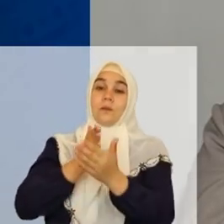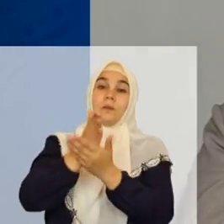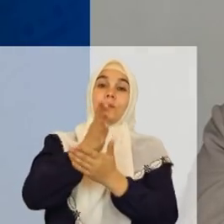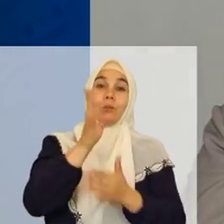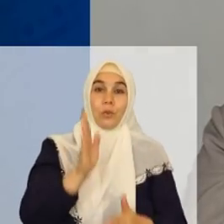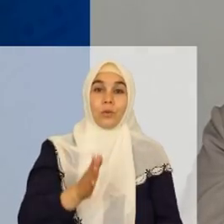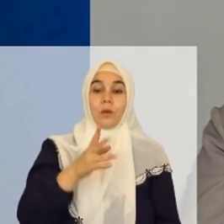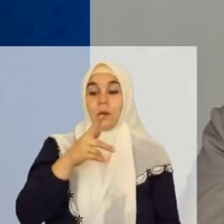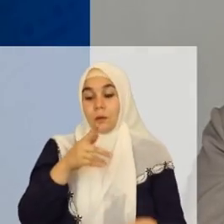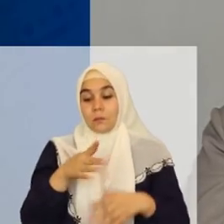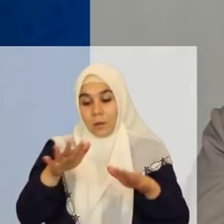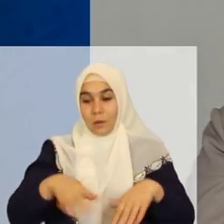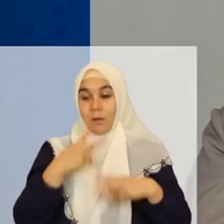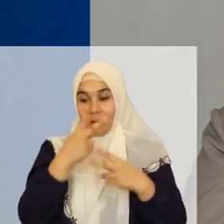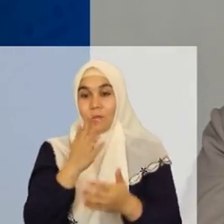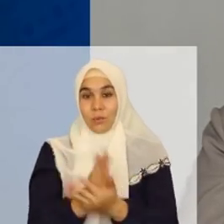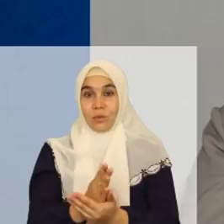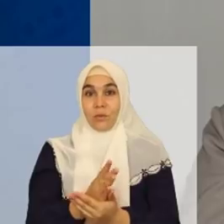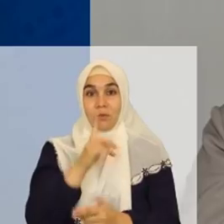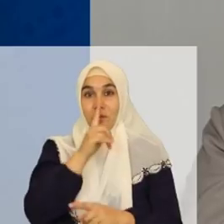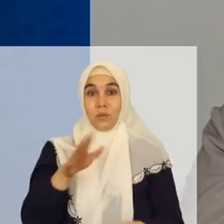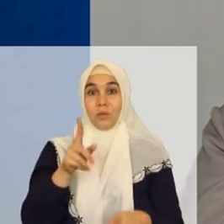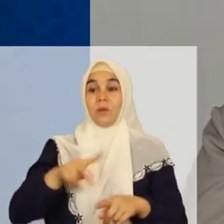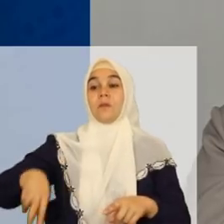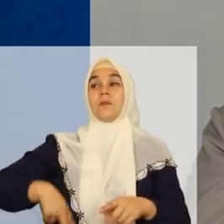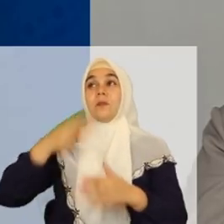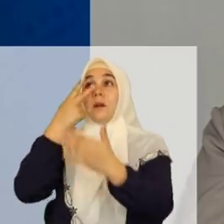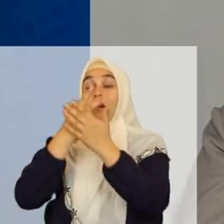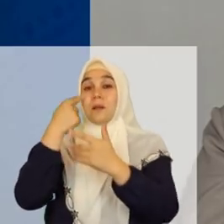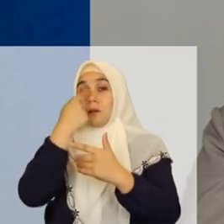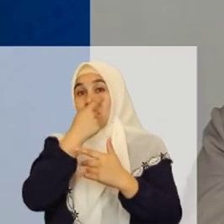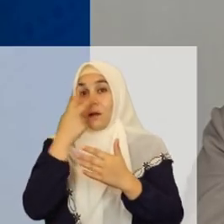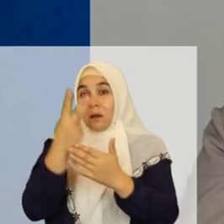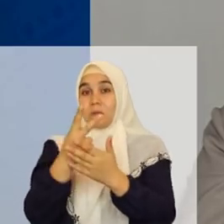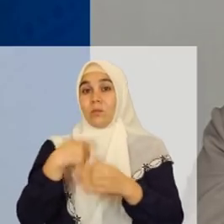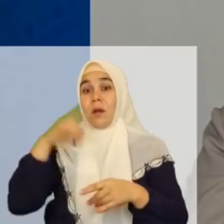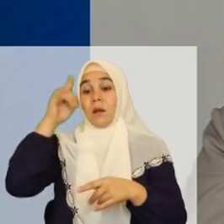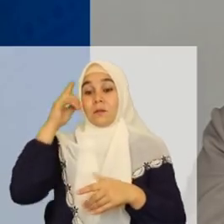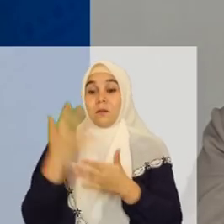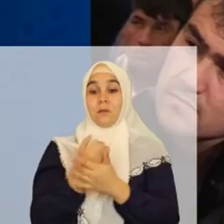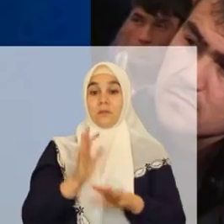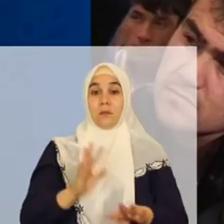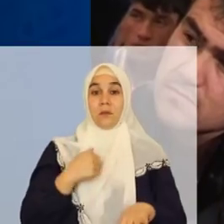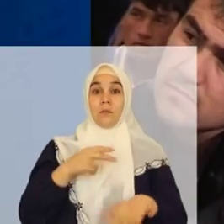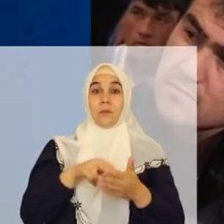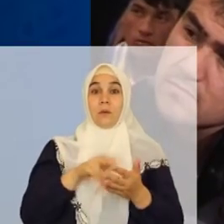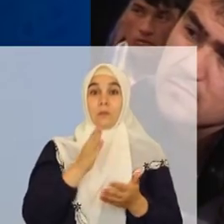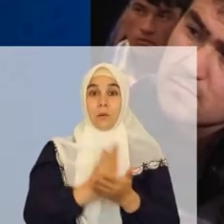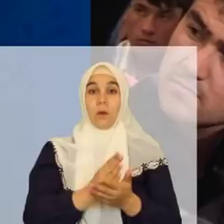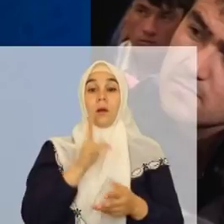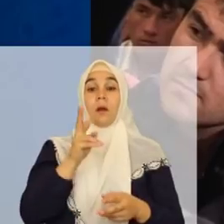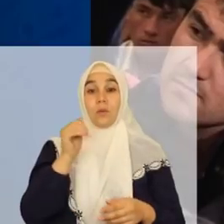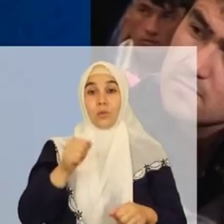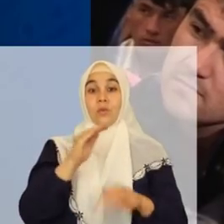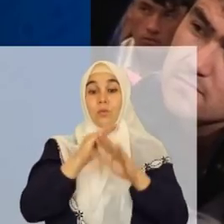oldiga kirsangiz, naqshga qaraysizmi, qaramaysiz? O'sha rahbarning ko'ziga tikilib turasizki, men bir xatomni topmasin deb. Qana